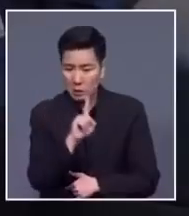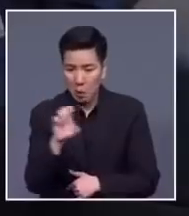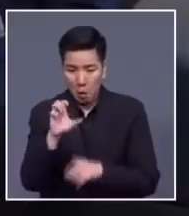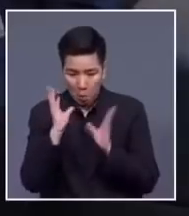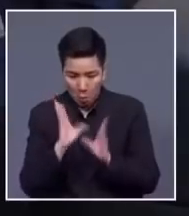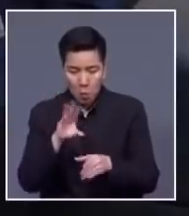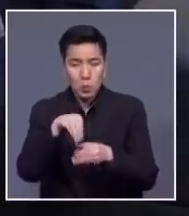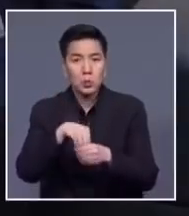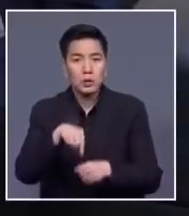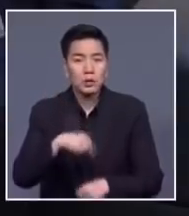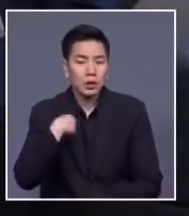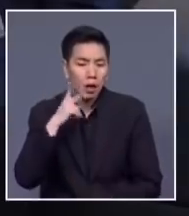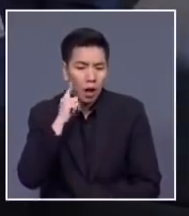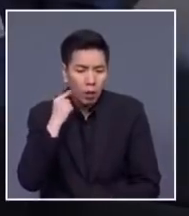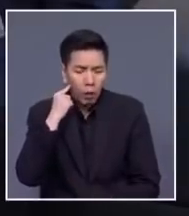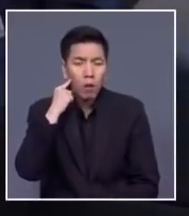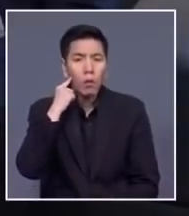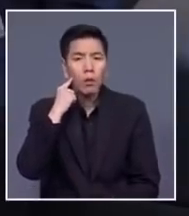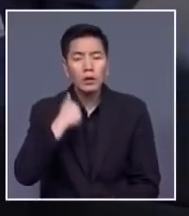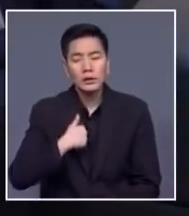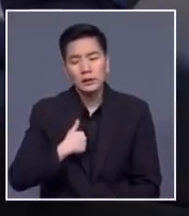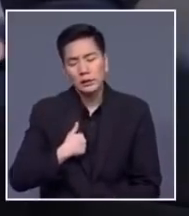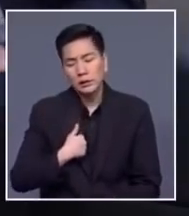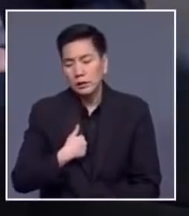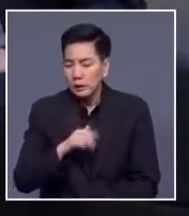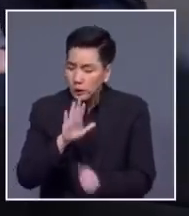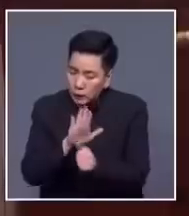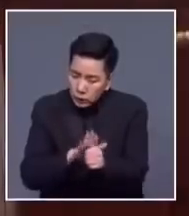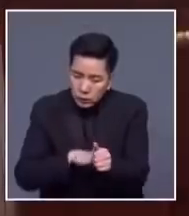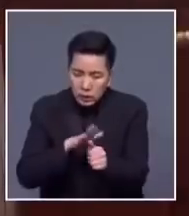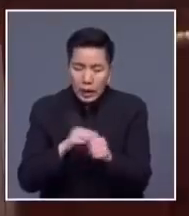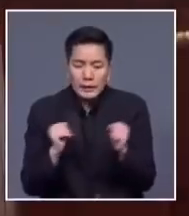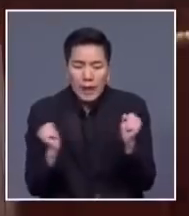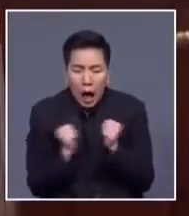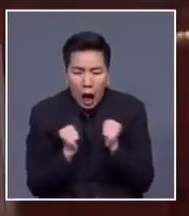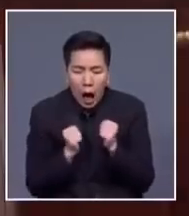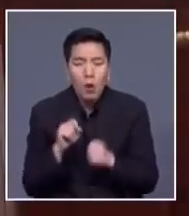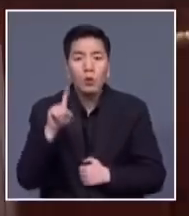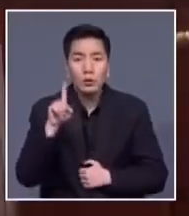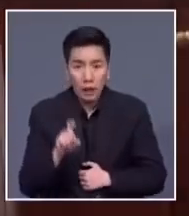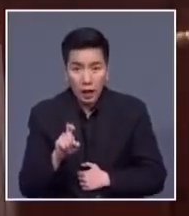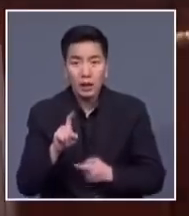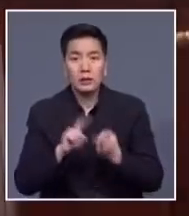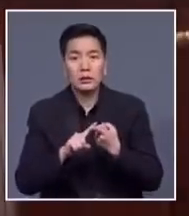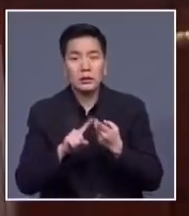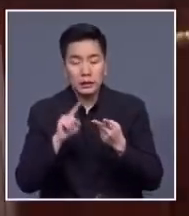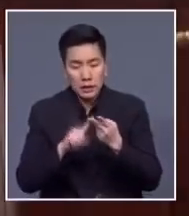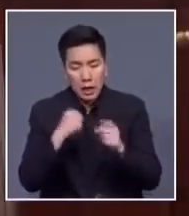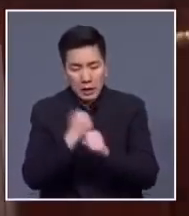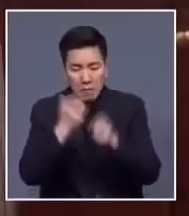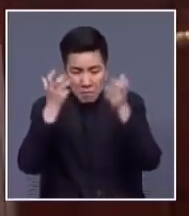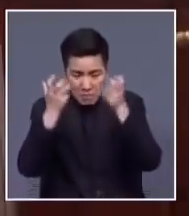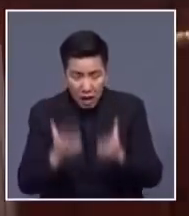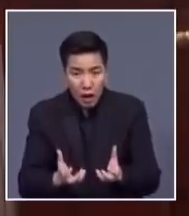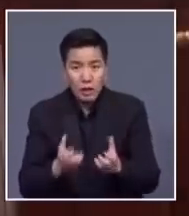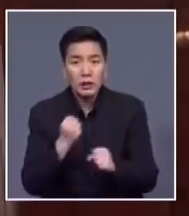แล้วบางทีเราทราบสาเหตุเนี่ยแบบฟังแล้วน่าสงสารมากคือหนาวตายก็มีหรือบางทีทำงานหนักแล้วก็ด้วย